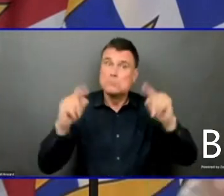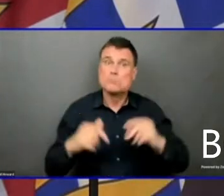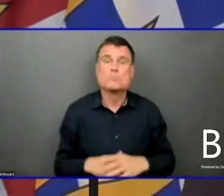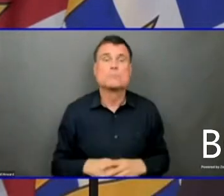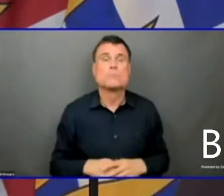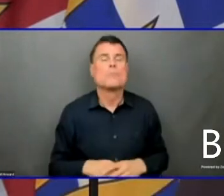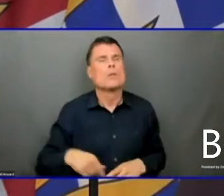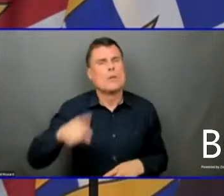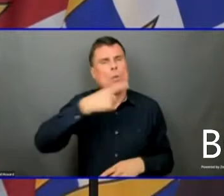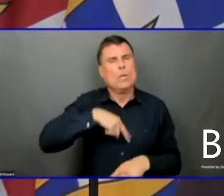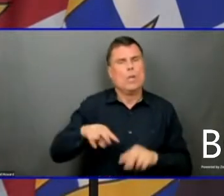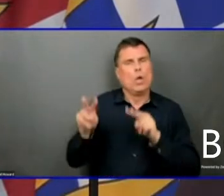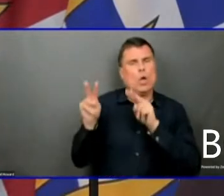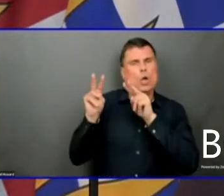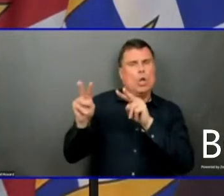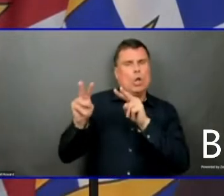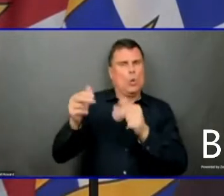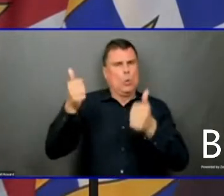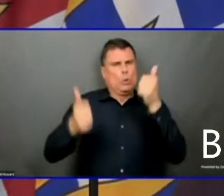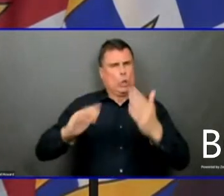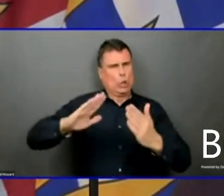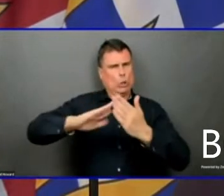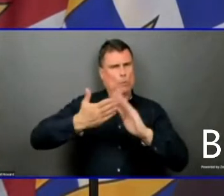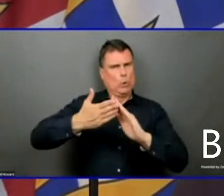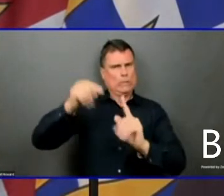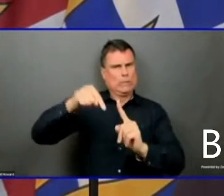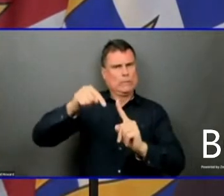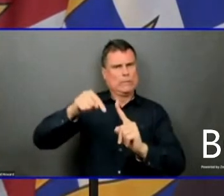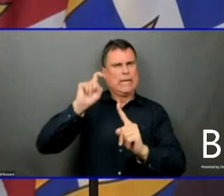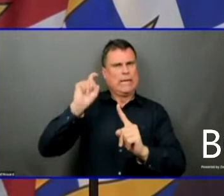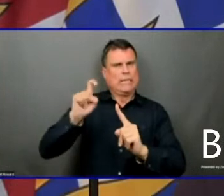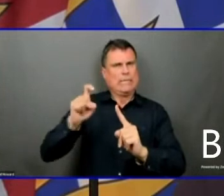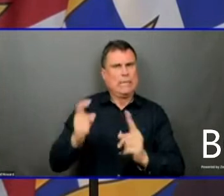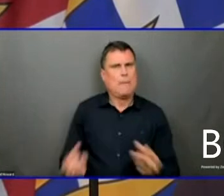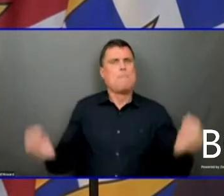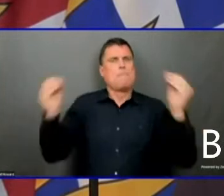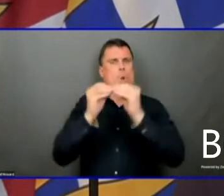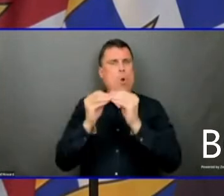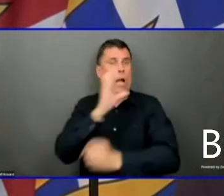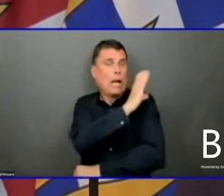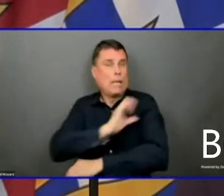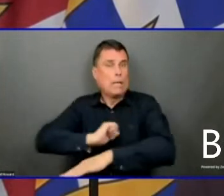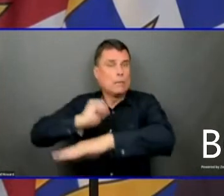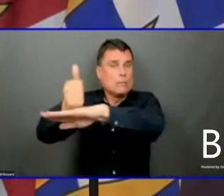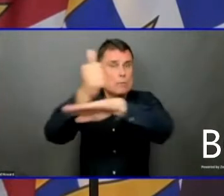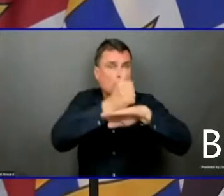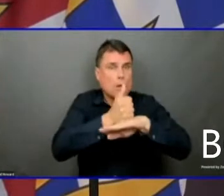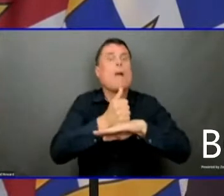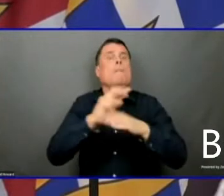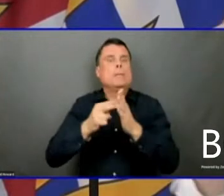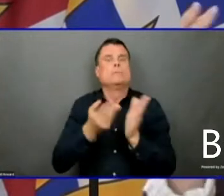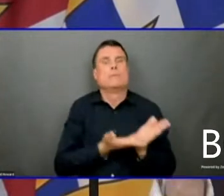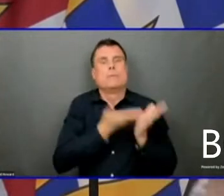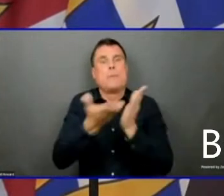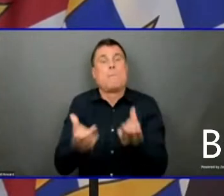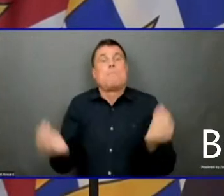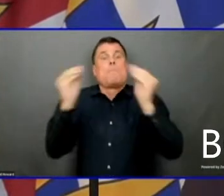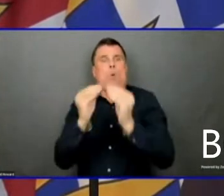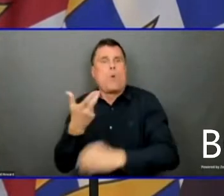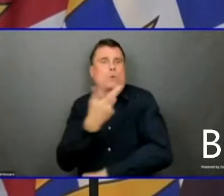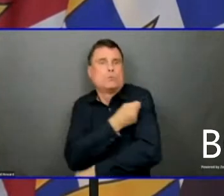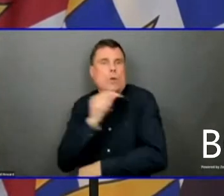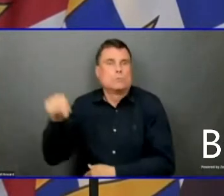所以我们现在也是对这些社区对这些工作场所加强了疫苗的施打，